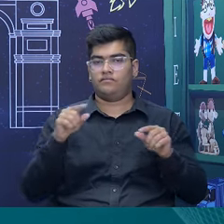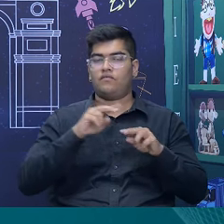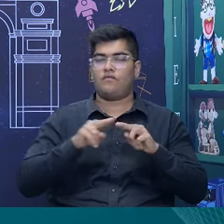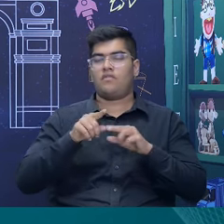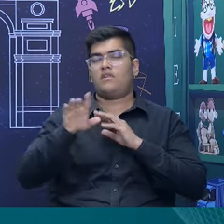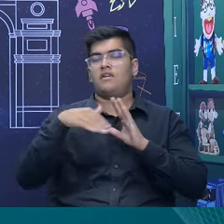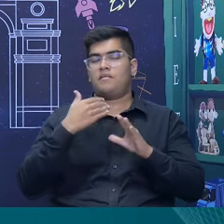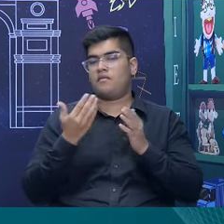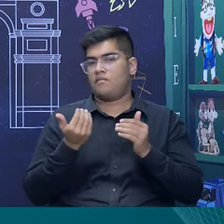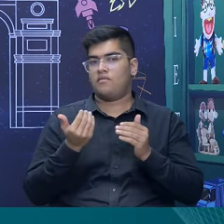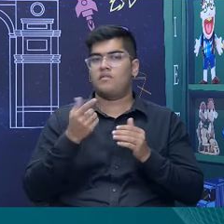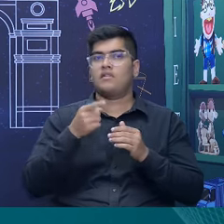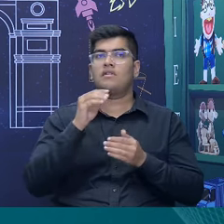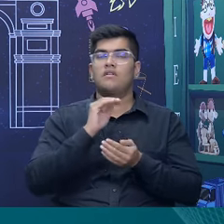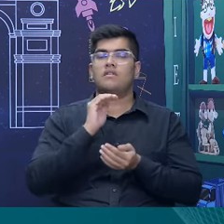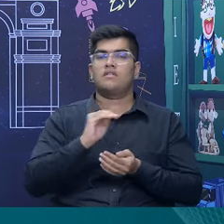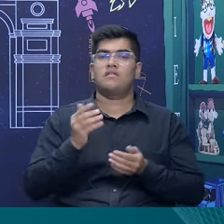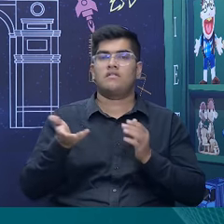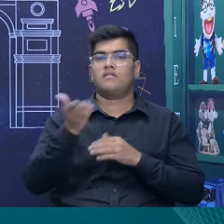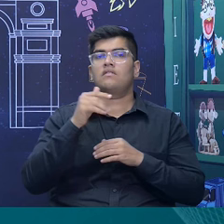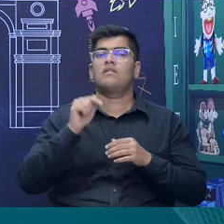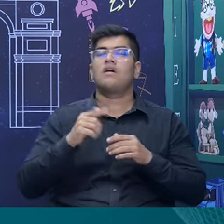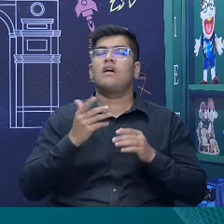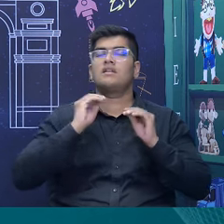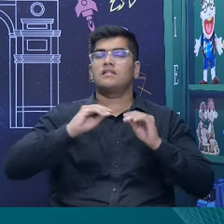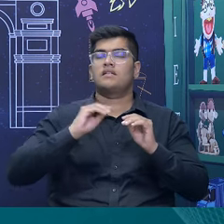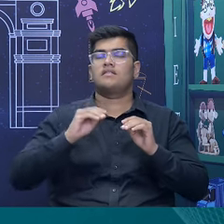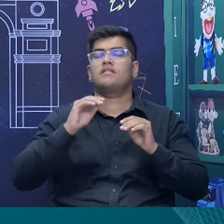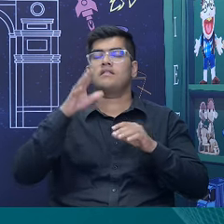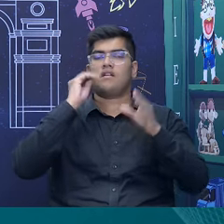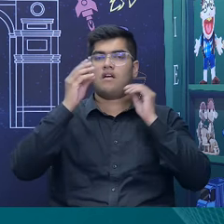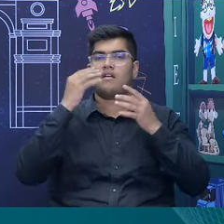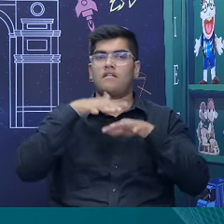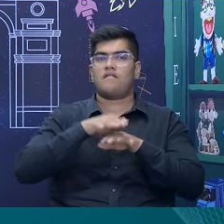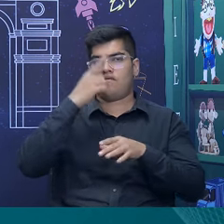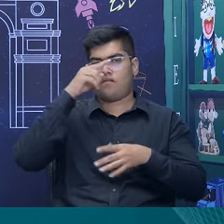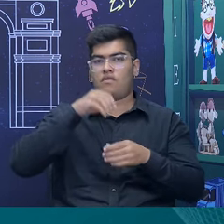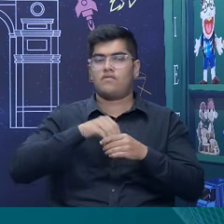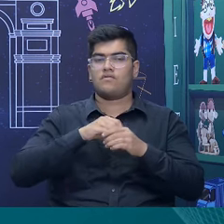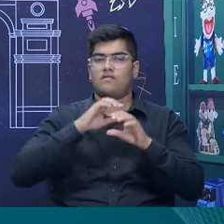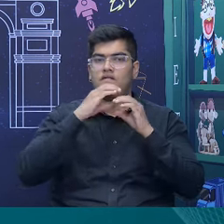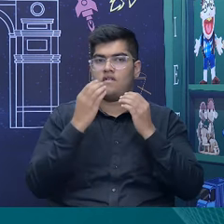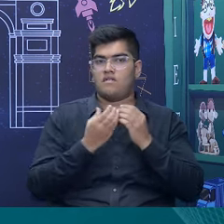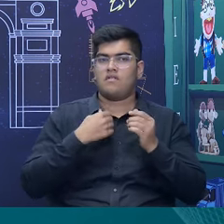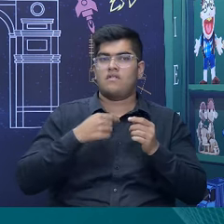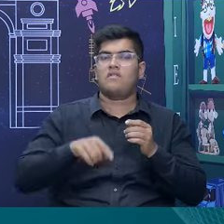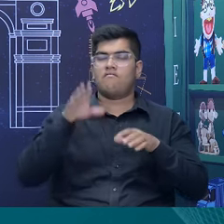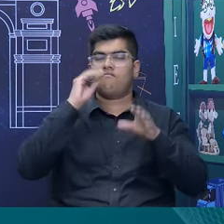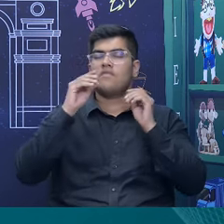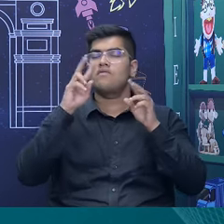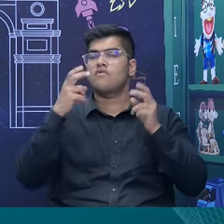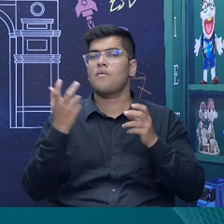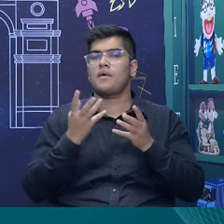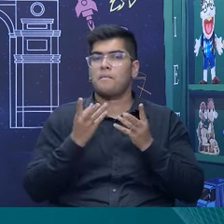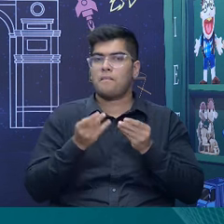पर तो बच्चों यह कक्षा रही टीचिंग लर्निंग इंटरवेंशन फॉर इंक्लूसिव क्लासरूम और हमने पढ़ा मैथ्स का चैप्टर